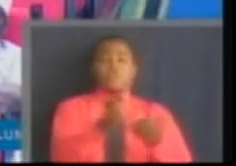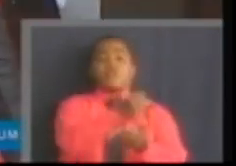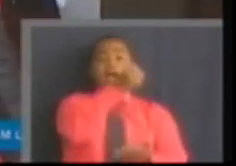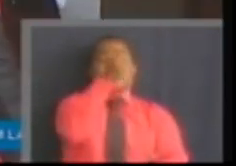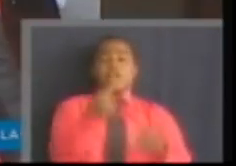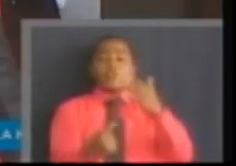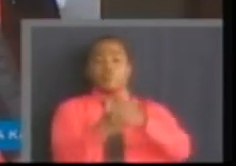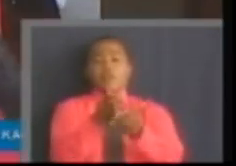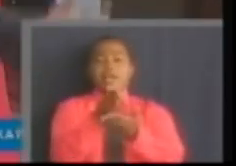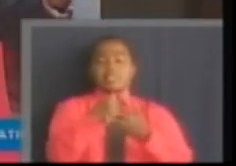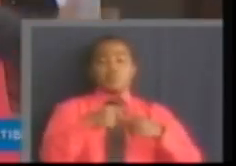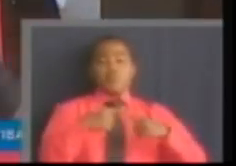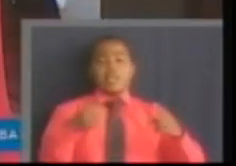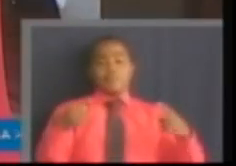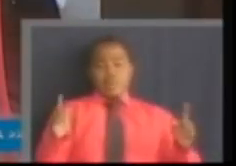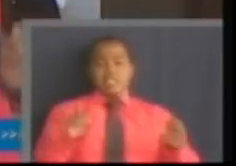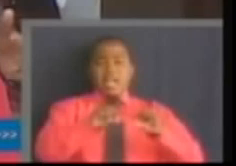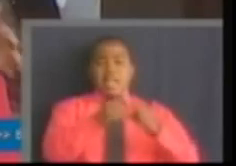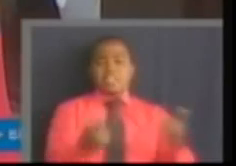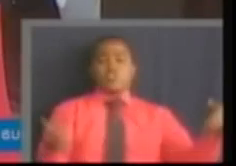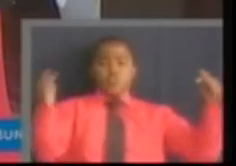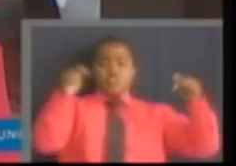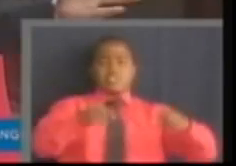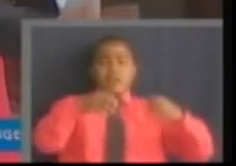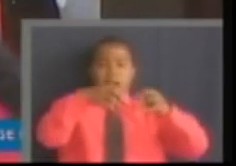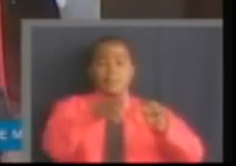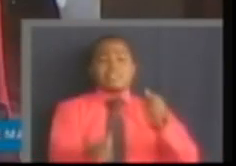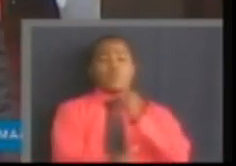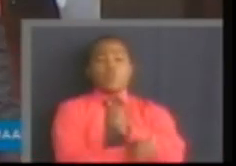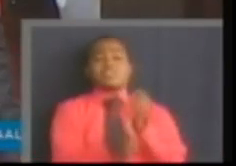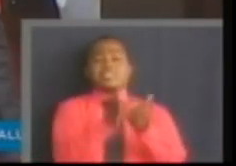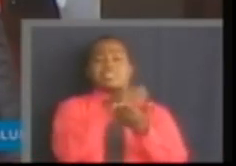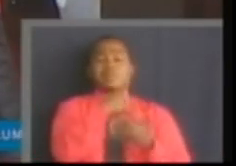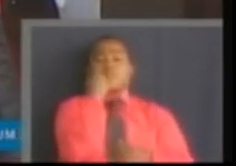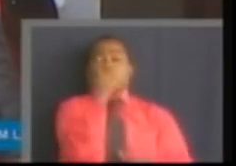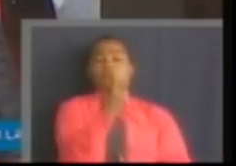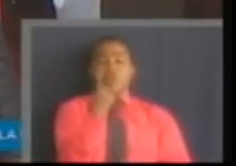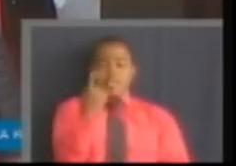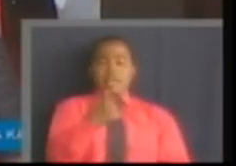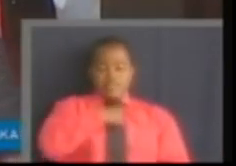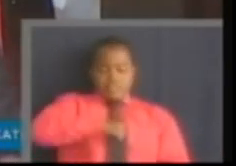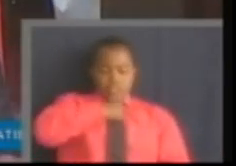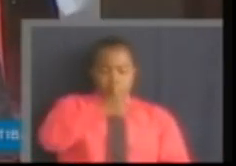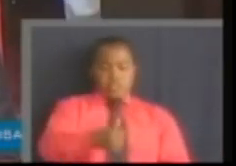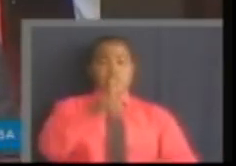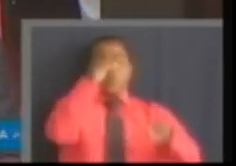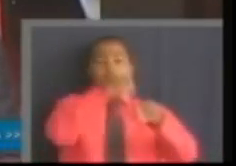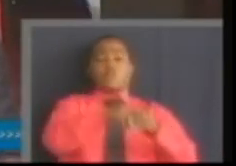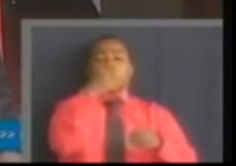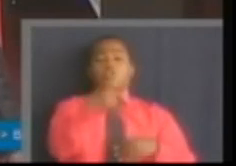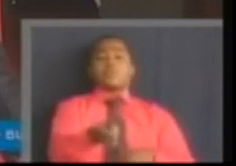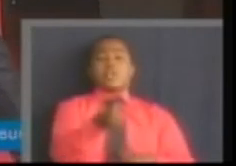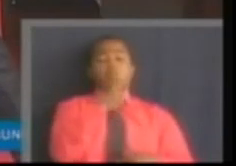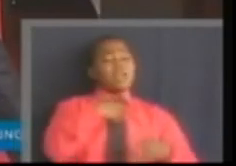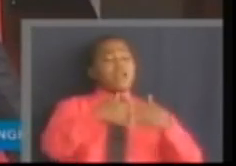mbalimbali. Lakini kusema kusimama kusema kamati ya uongozi hii ni sehemu moja peke yake, nadhani kama sisi wenyewe wajumbe tupiga kula katika kamati zetu tunakuwa tujajitendea